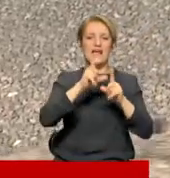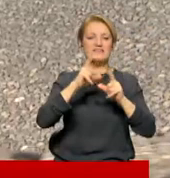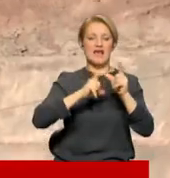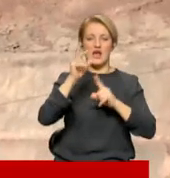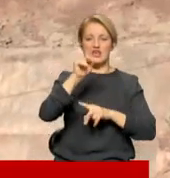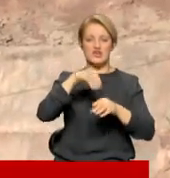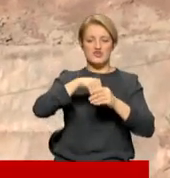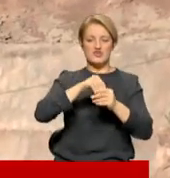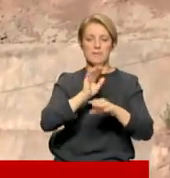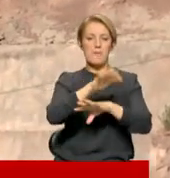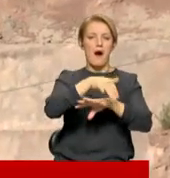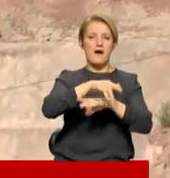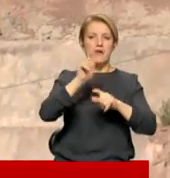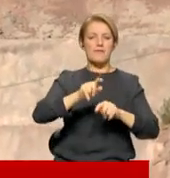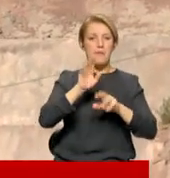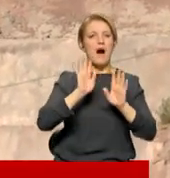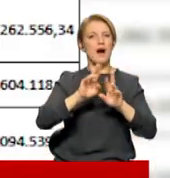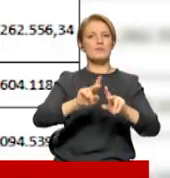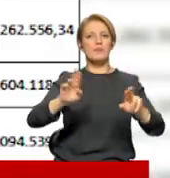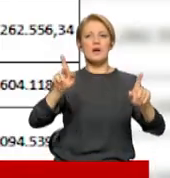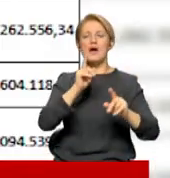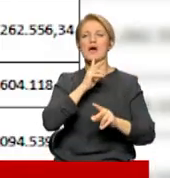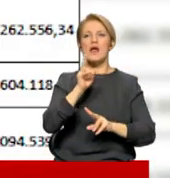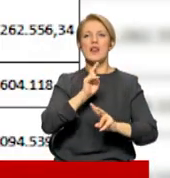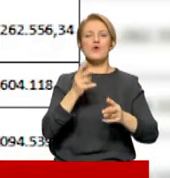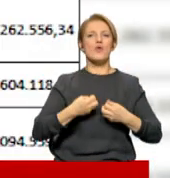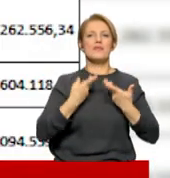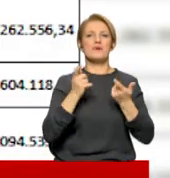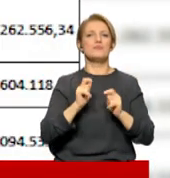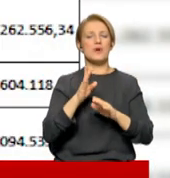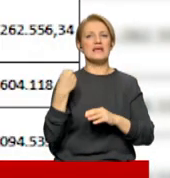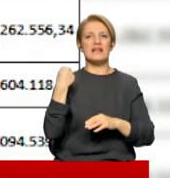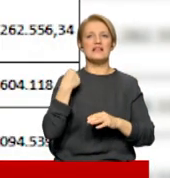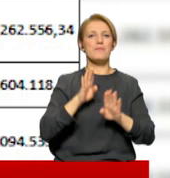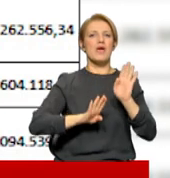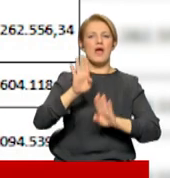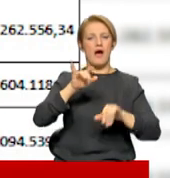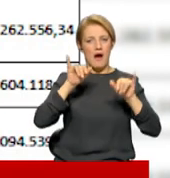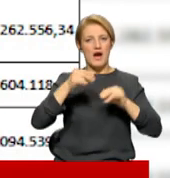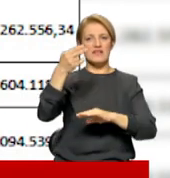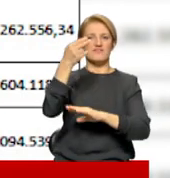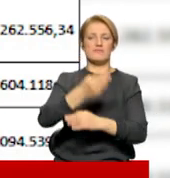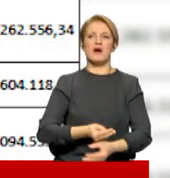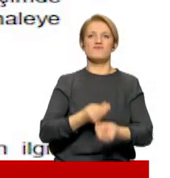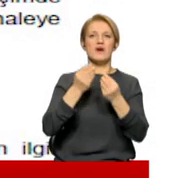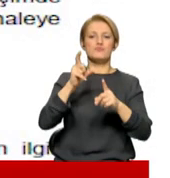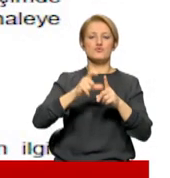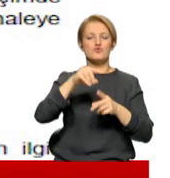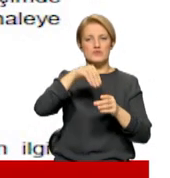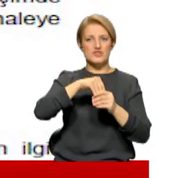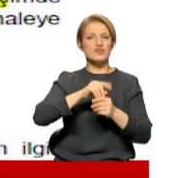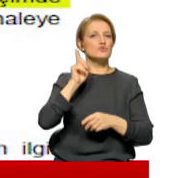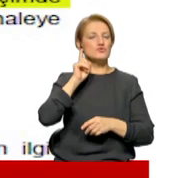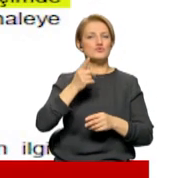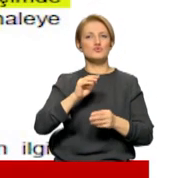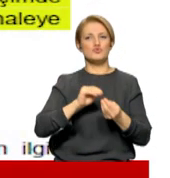ama o barajda çökmeler yaşandı elektrik üretilemiyor yenilenme ihalesi de yine aynı şirkete verildi bu durum içinde suç